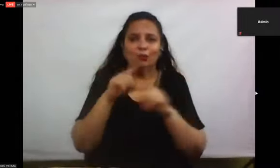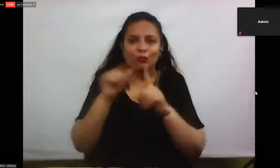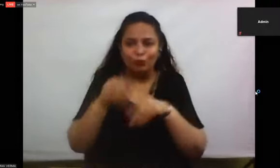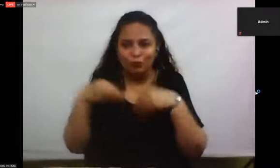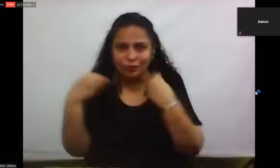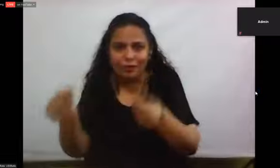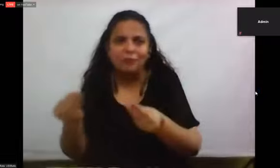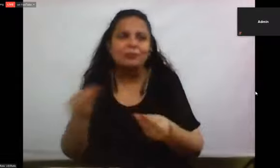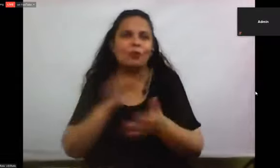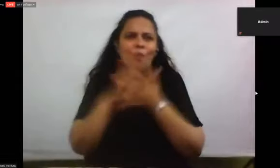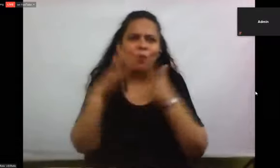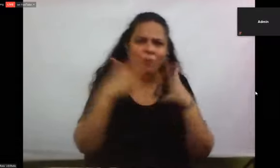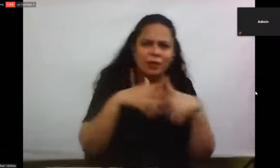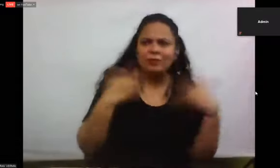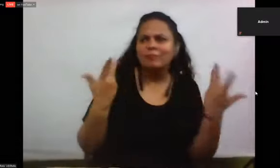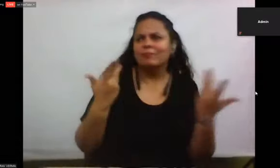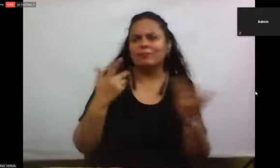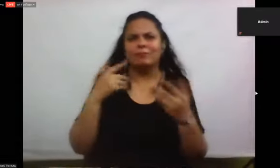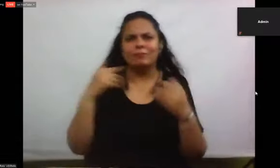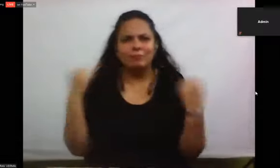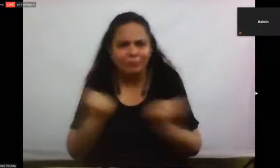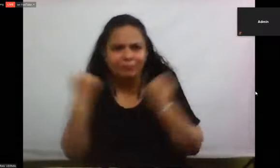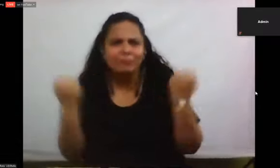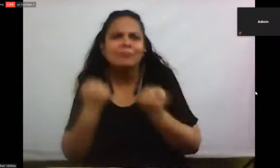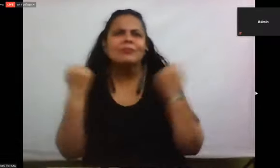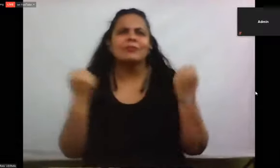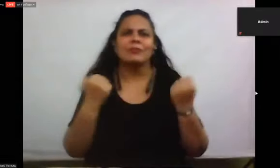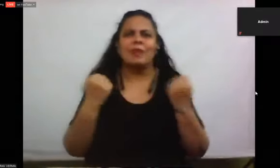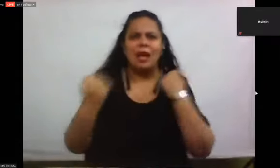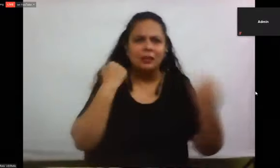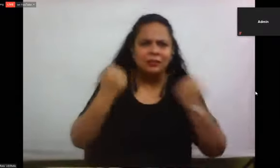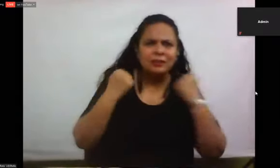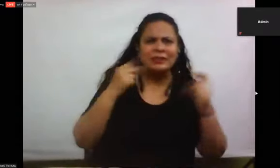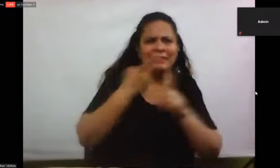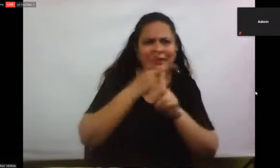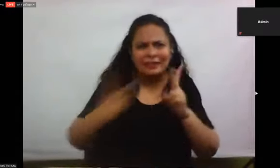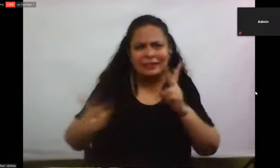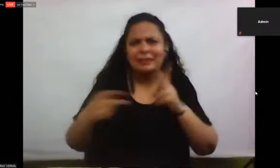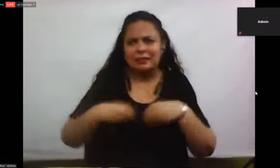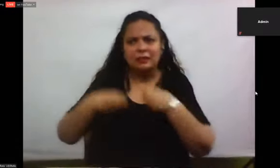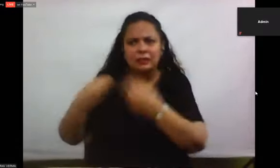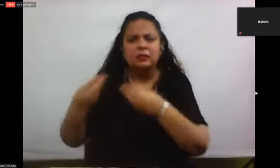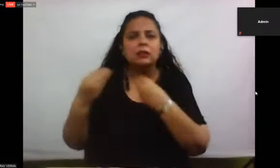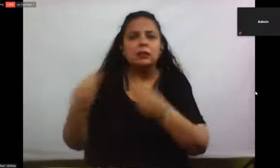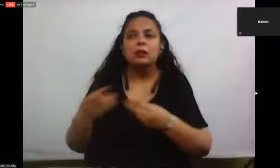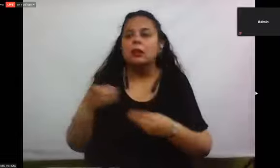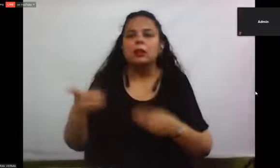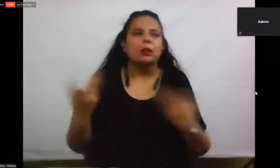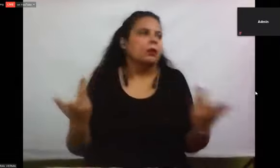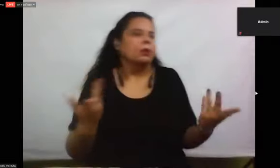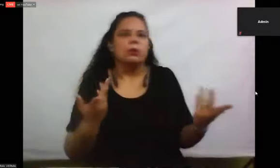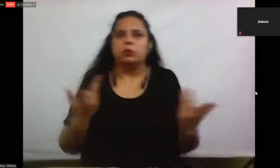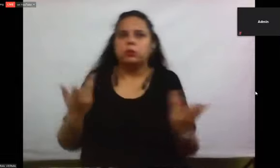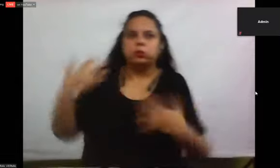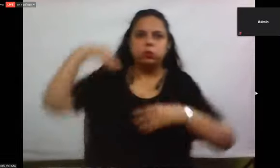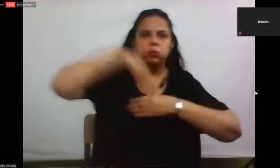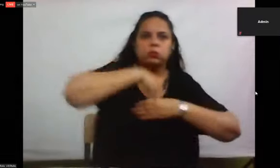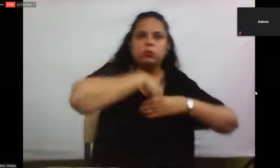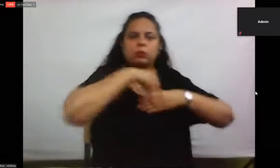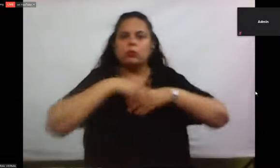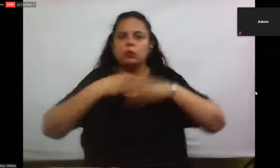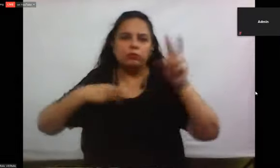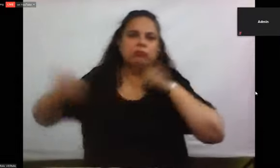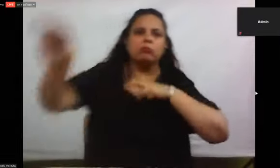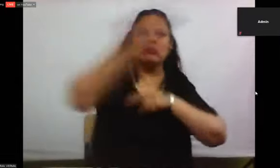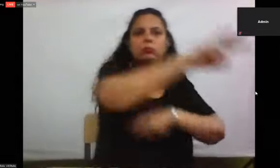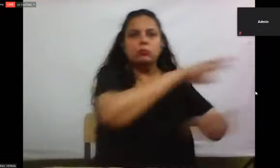स्कूल में, तो उससे उसका जो नीड फॉर द मूवमेंट है वो बना हुआ है. तो द फर्स्ट थिंग इज टू सी